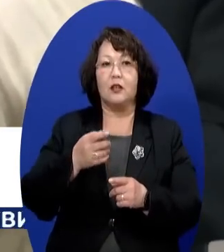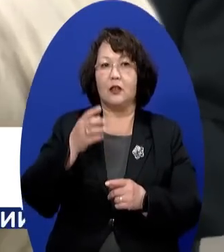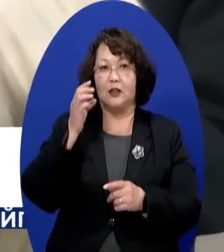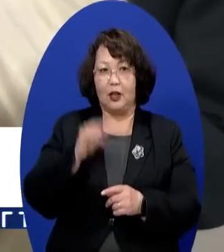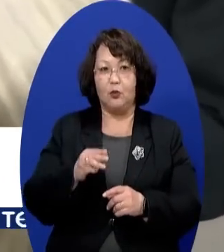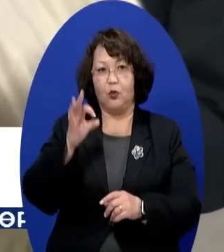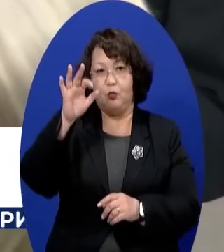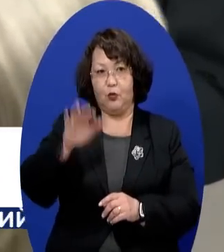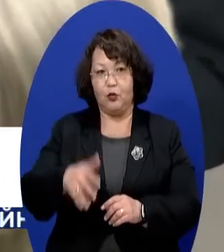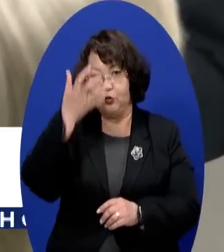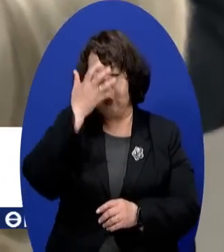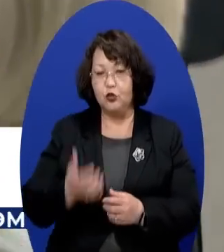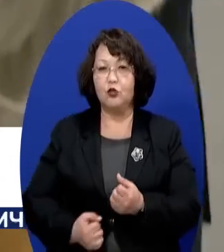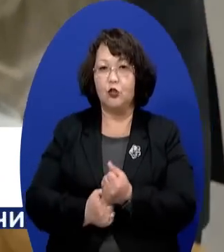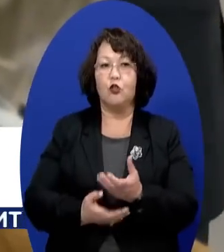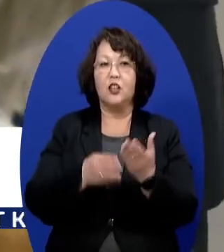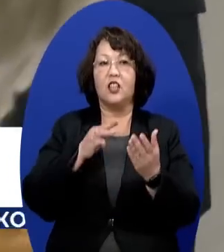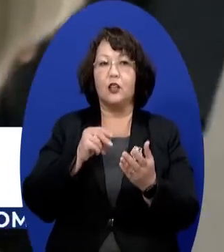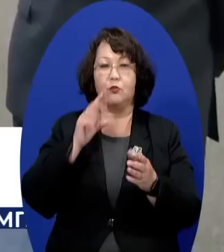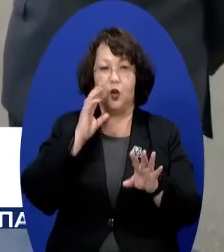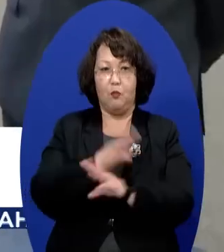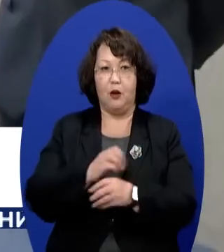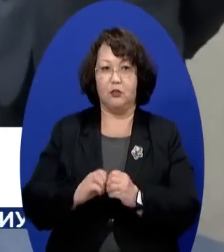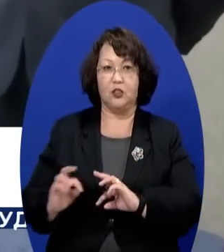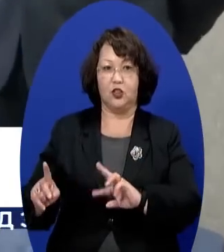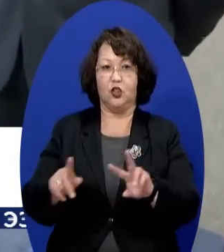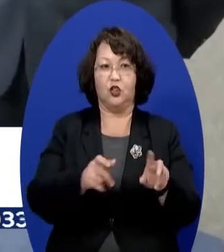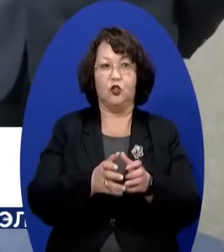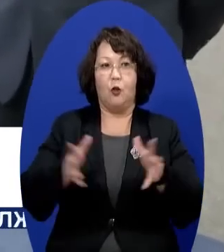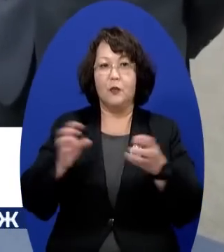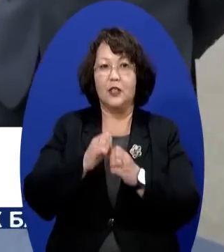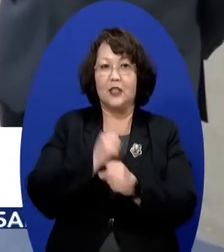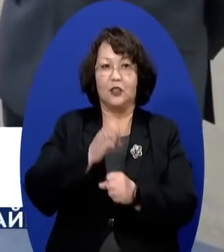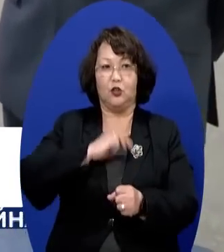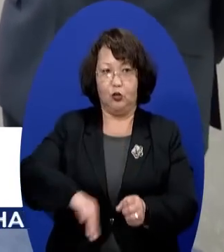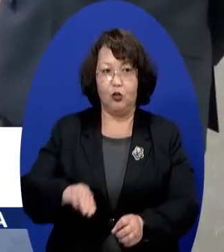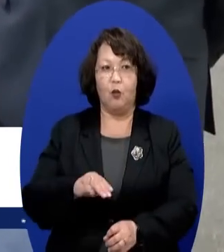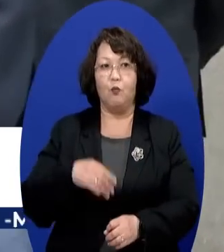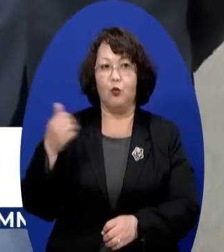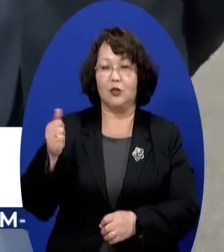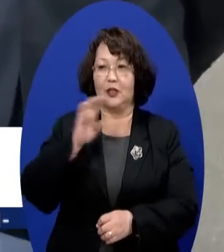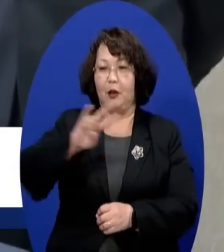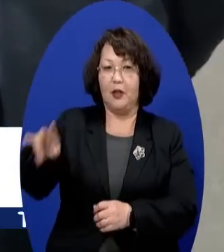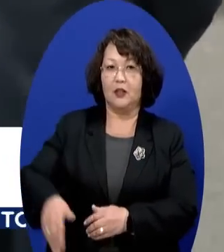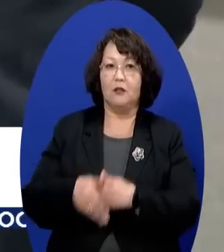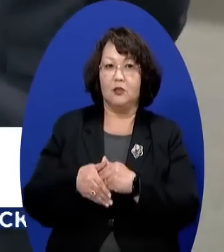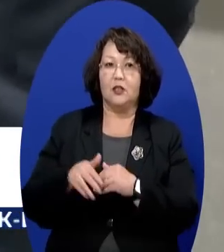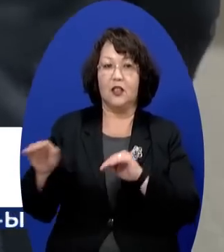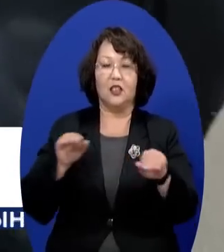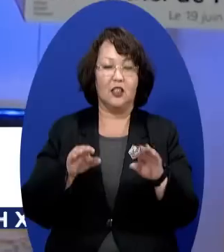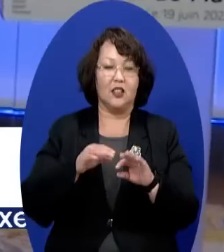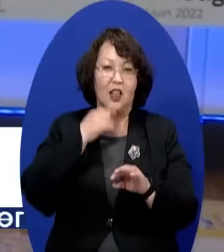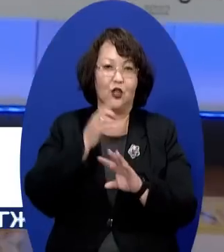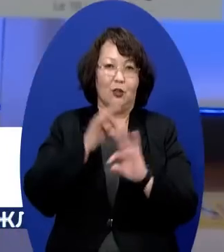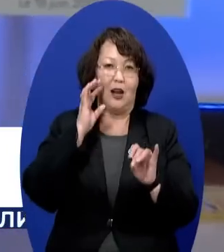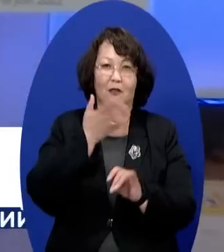төрөөс олгодог тэтгэмжийн тогтолцоог шинжлэх зэрэг өргөн цар хүрээтэй шинжилтүүдэд хэрэгжүүлэхин тулд Макрон бусад намаас дэмжлэг ирэхээс өөр аргагүй болж байна.